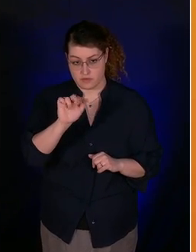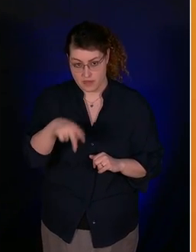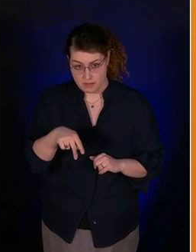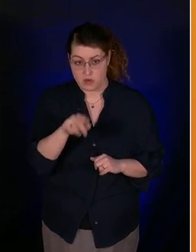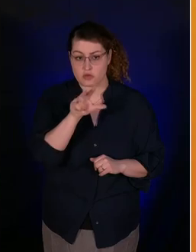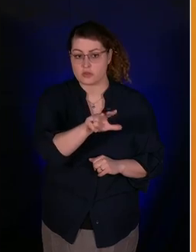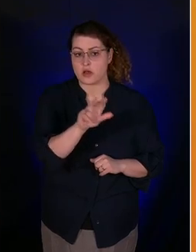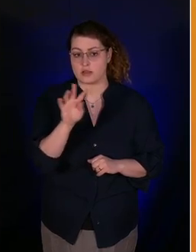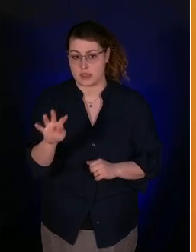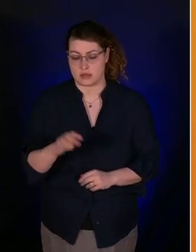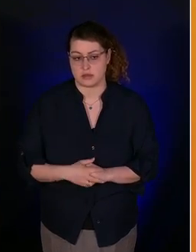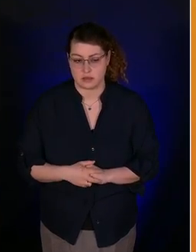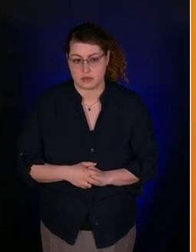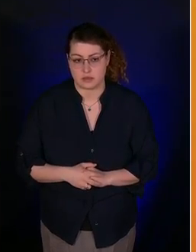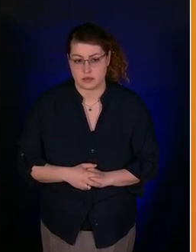34, micro 2.